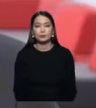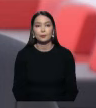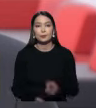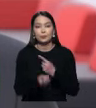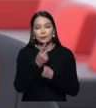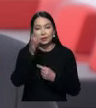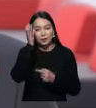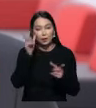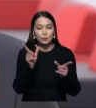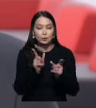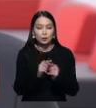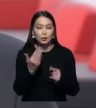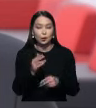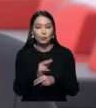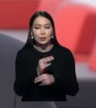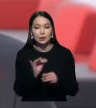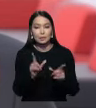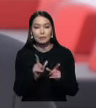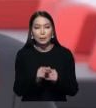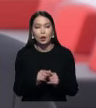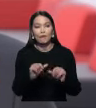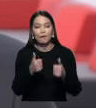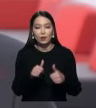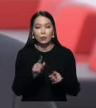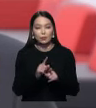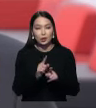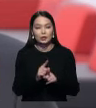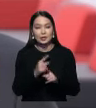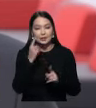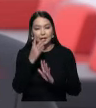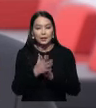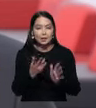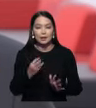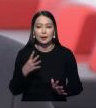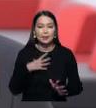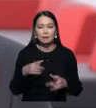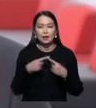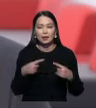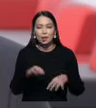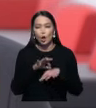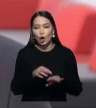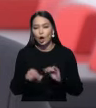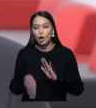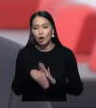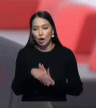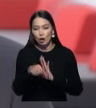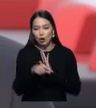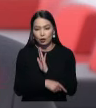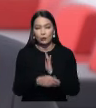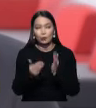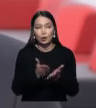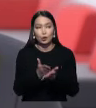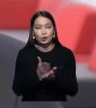Образование совместно с воспитательными компонентами формирует в сознании молодежи нетерпимость к любым проявлениям коррупции. Именно поэтому в